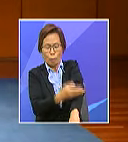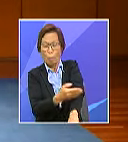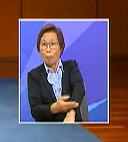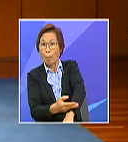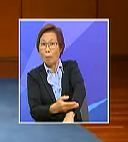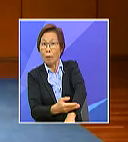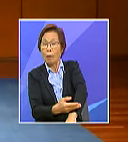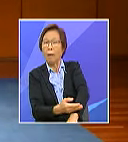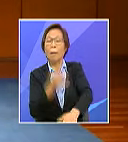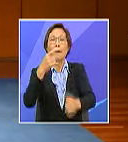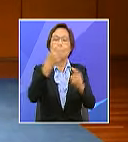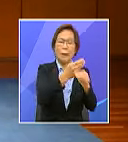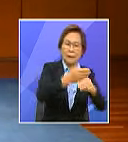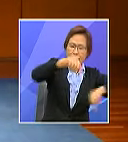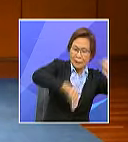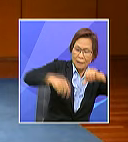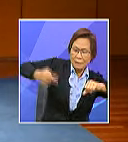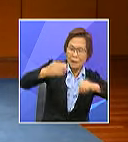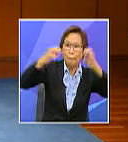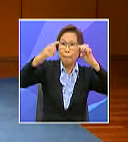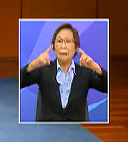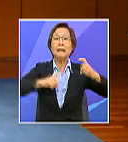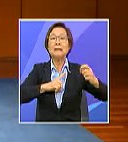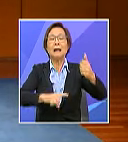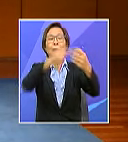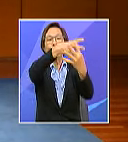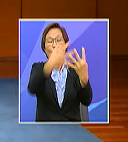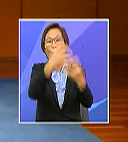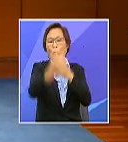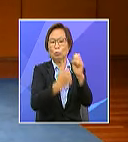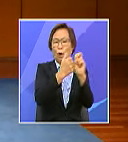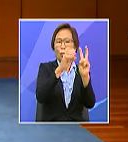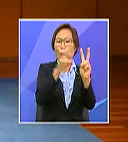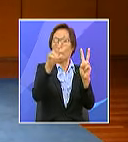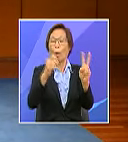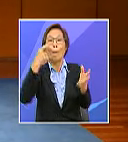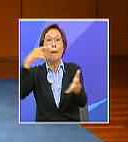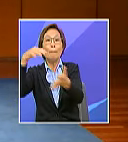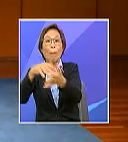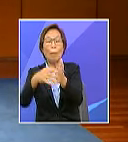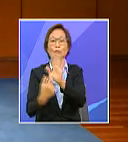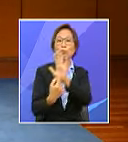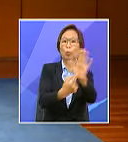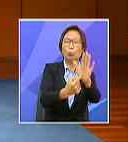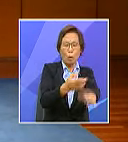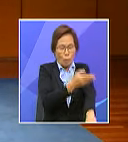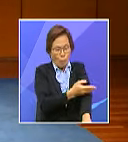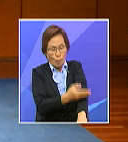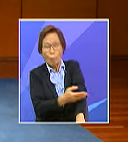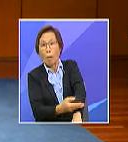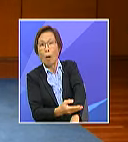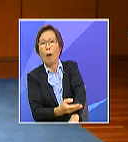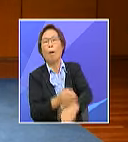penurunan adalah mathematics science sejarah pendidikan Islam untuk 2020 mata saya menunjukkan penurunan